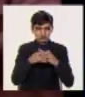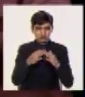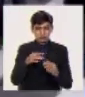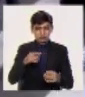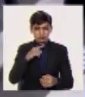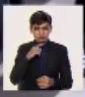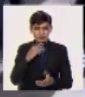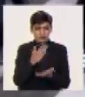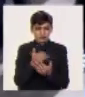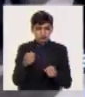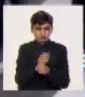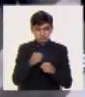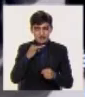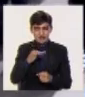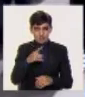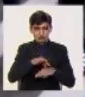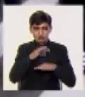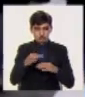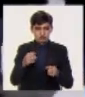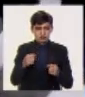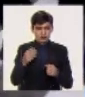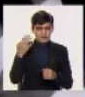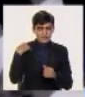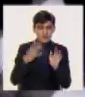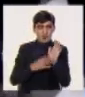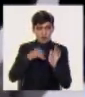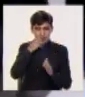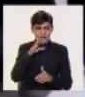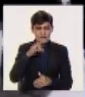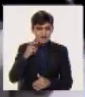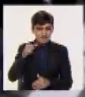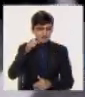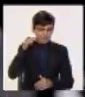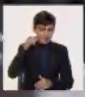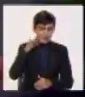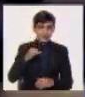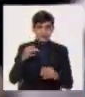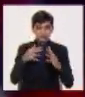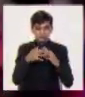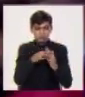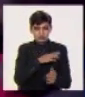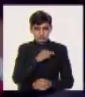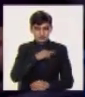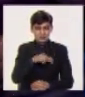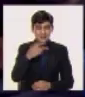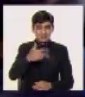бои. Они стали самыми ожесточенными с 90-х годов прошлого века, когда вооруженные столкновения унесли